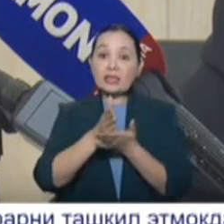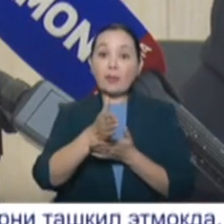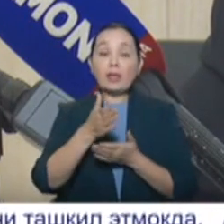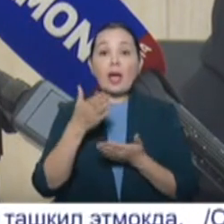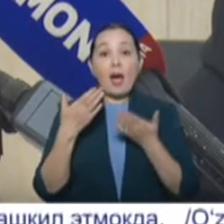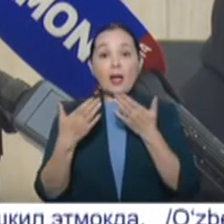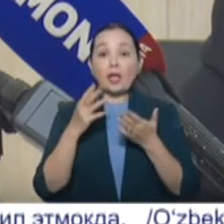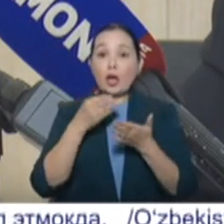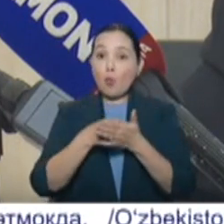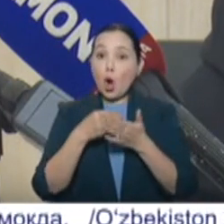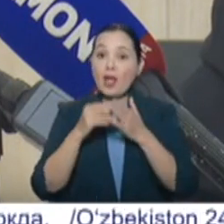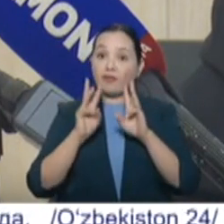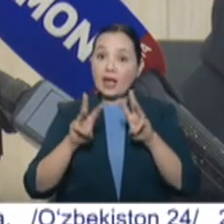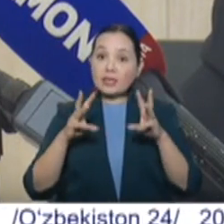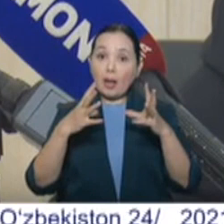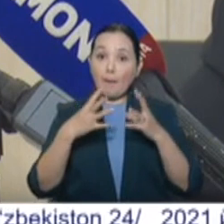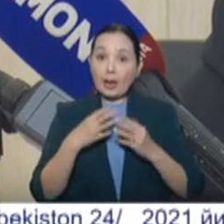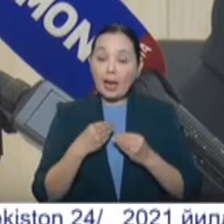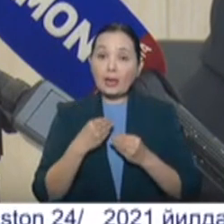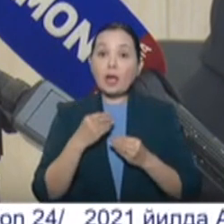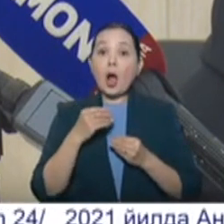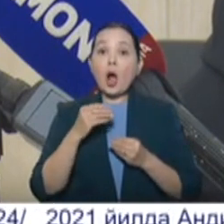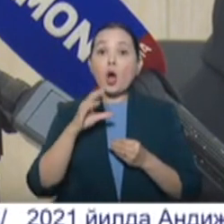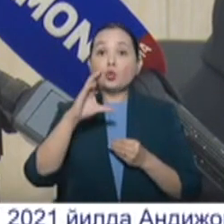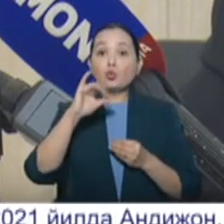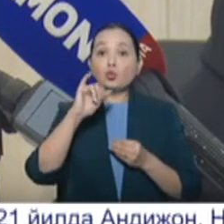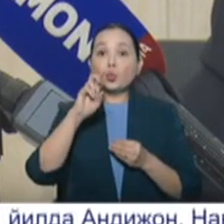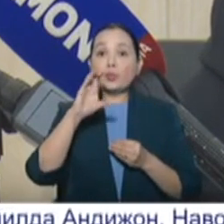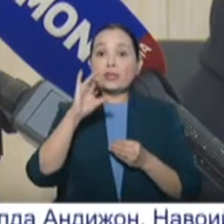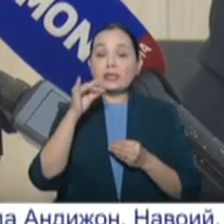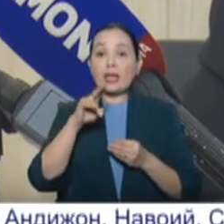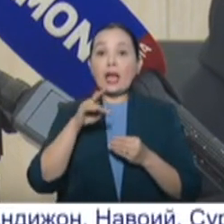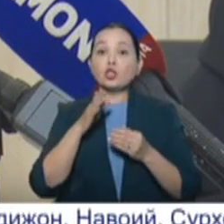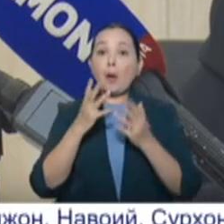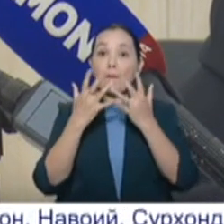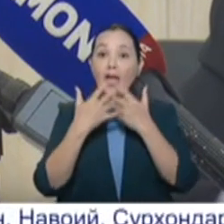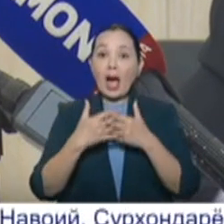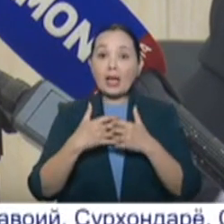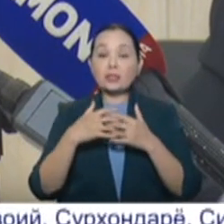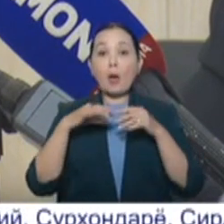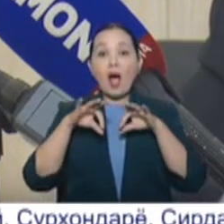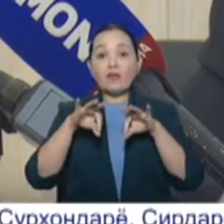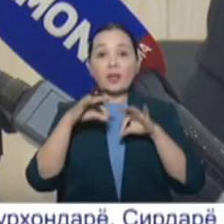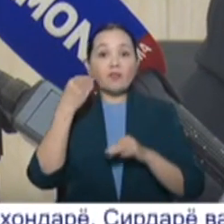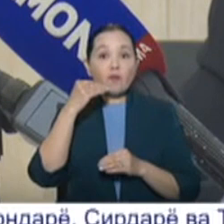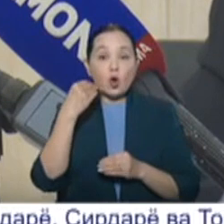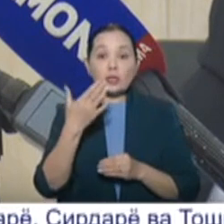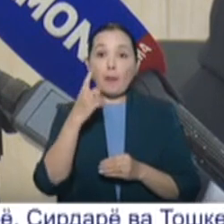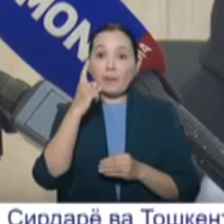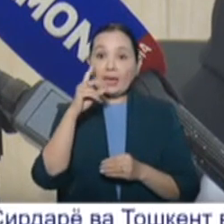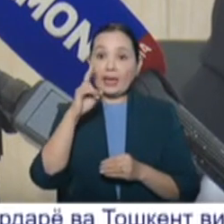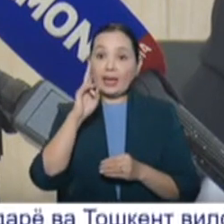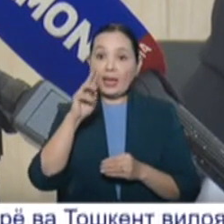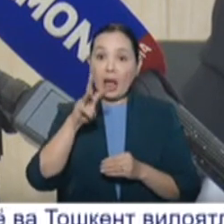biz Moliya vazirligi bilan hozir ularni subsidiyalash mexanizmi va avtotransport vositasi 1 kilometrga